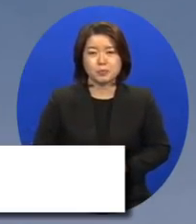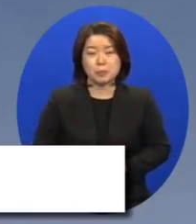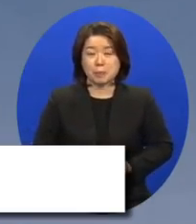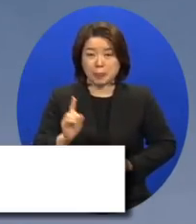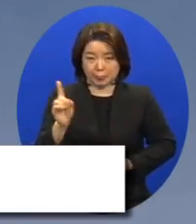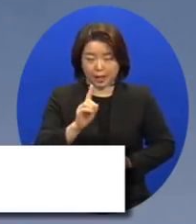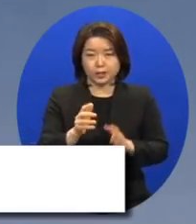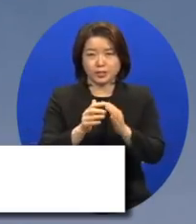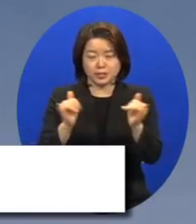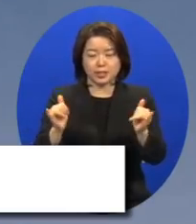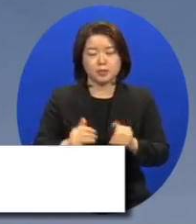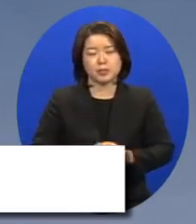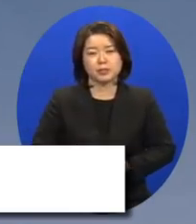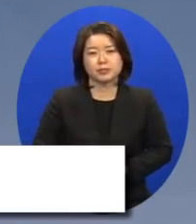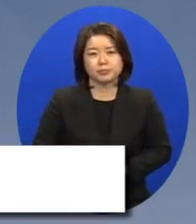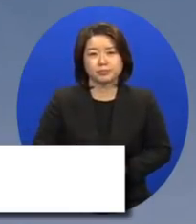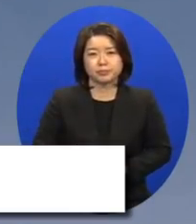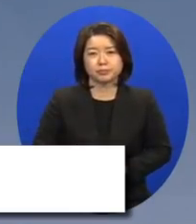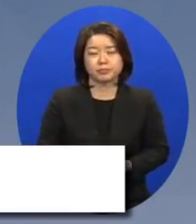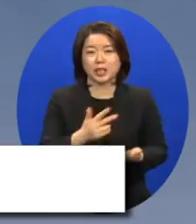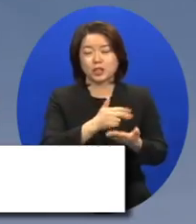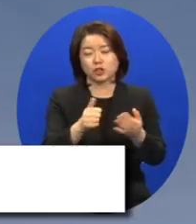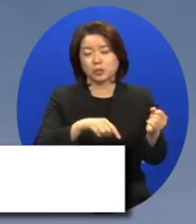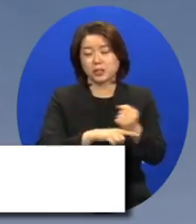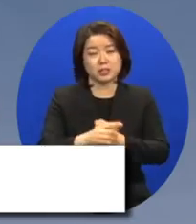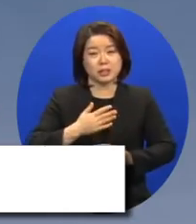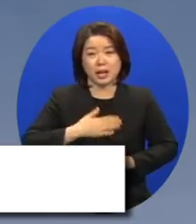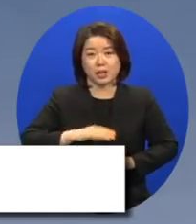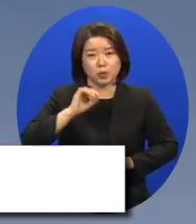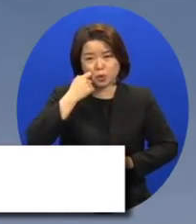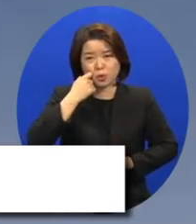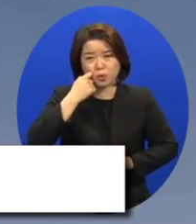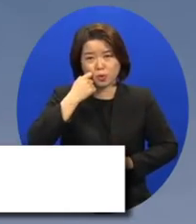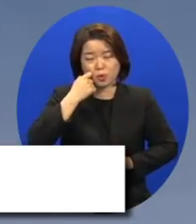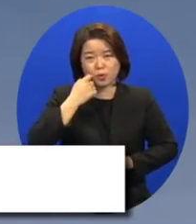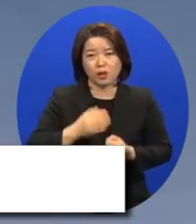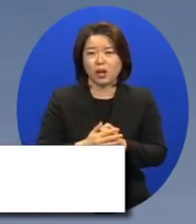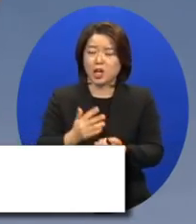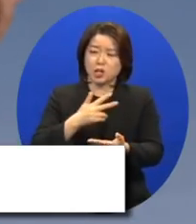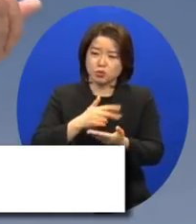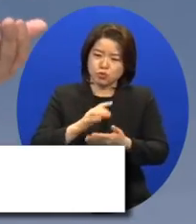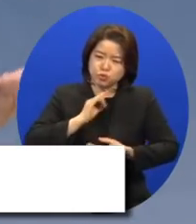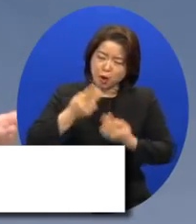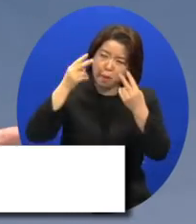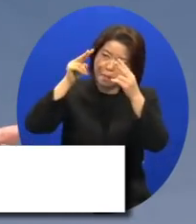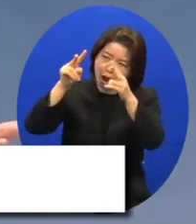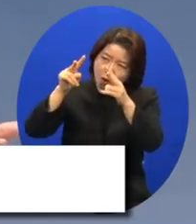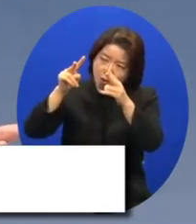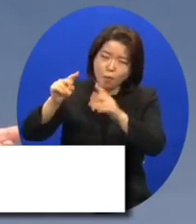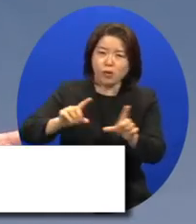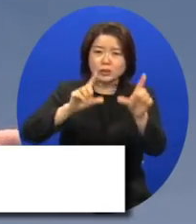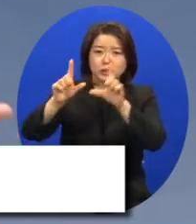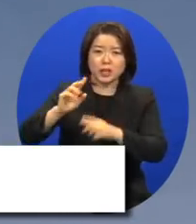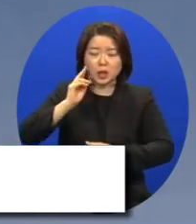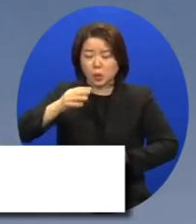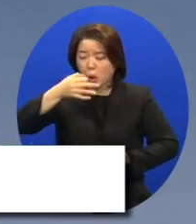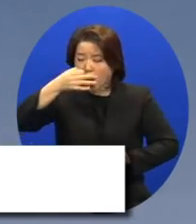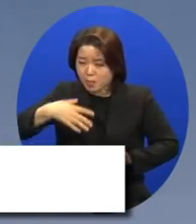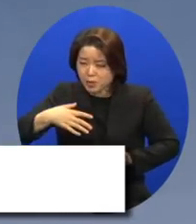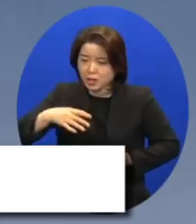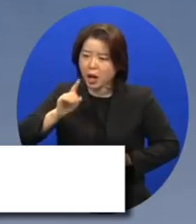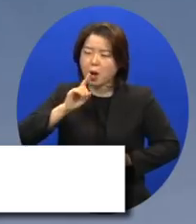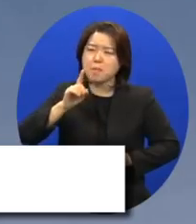어떤 사람은 주님의 뜻을 알기 어렵다 주님만 바라보고 사는 게 너무 힘들다 하시는 분들도